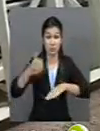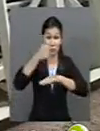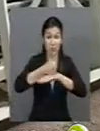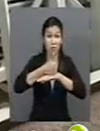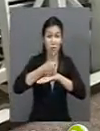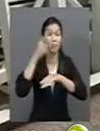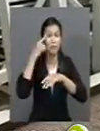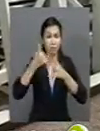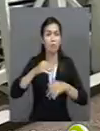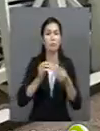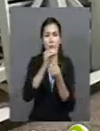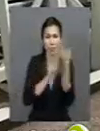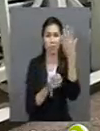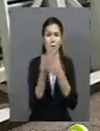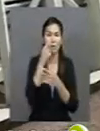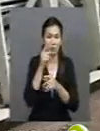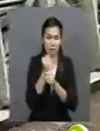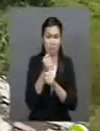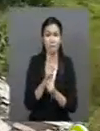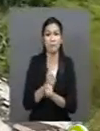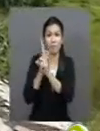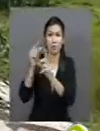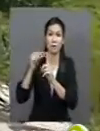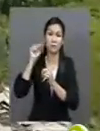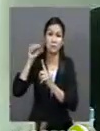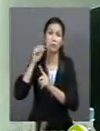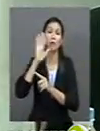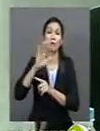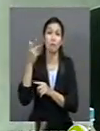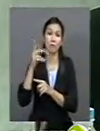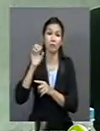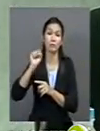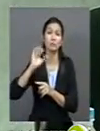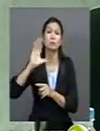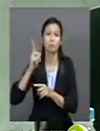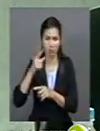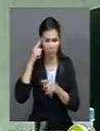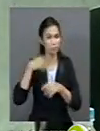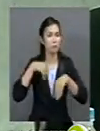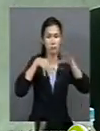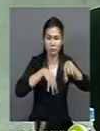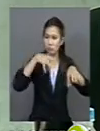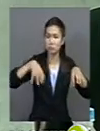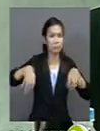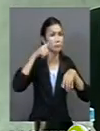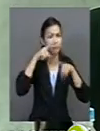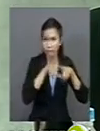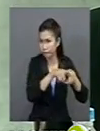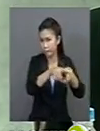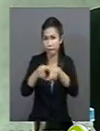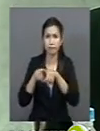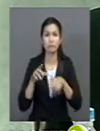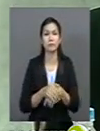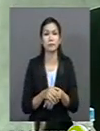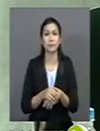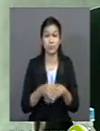าการรื้อถอนวันนี้ก็เป็นไปตามคำสั่งของคสช.และจะขยายผลไปดำเนินการกับทุกรีสอร์ทให้เหมือนกันทั้งหมด